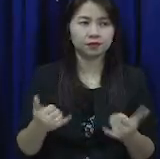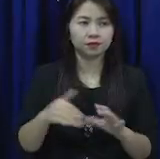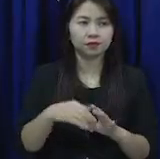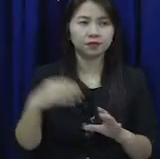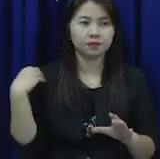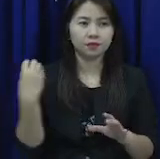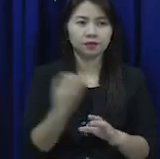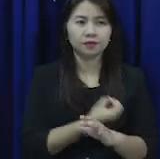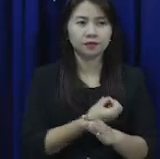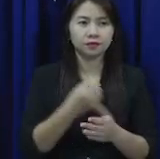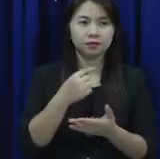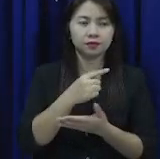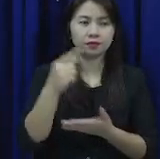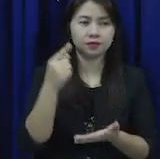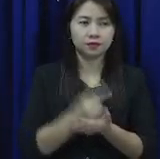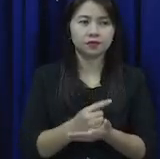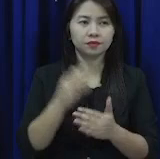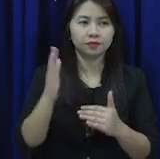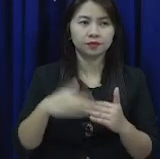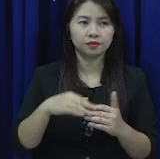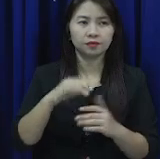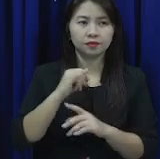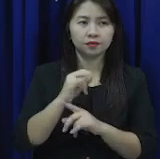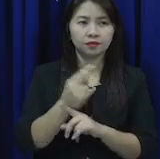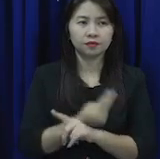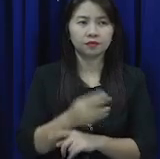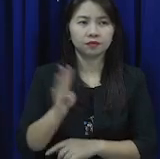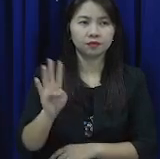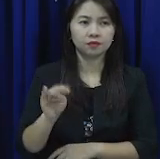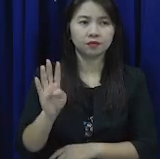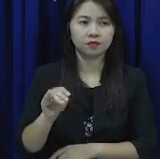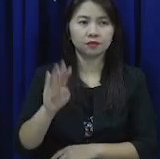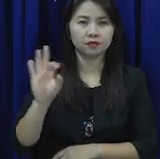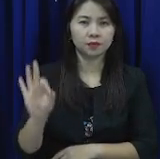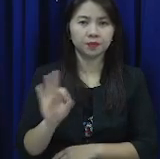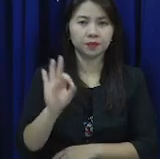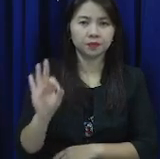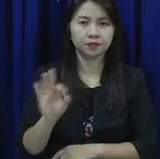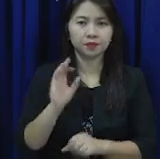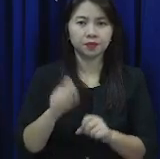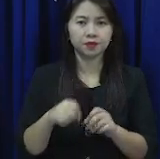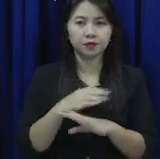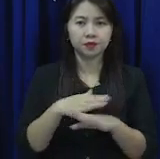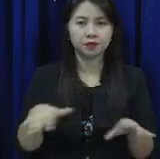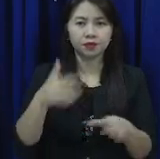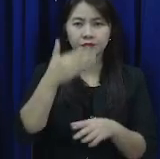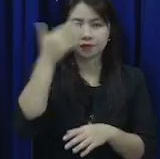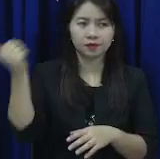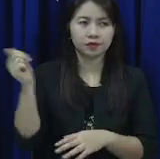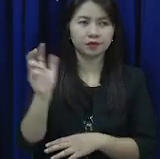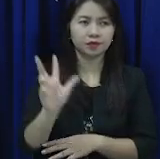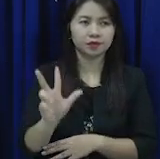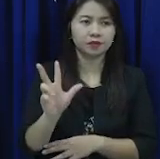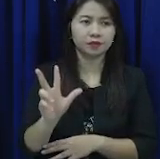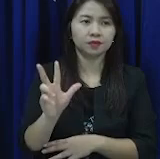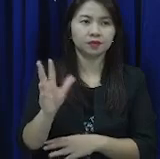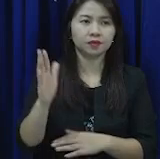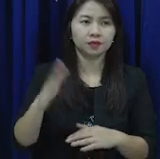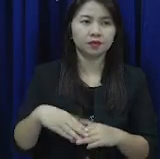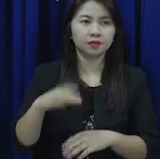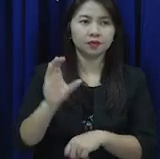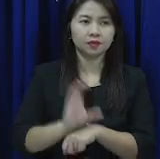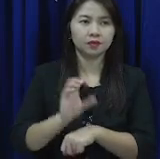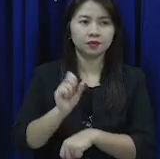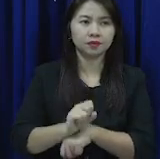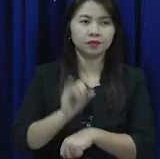ay completion rights sa June 14 Friday yan Huwag niyong kakalimutan 3:00 sa CSI Extension at